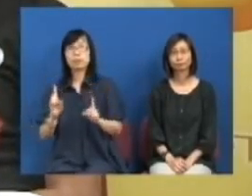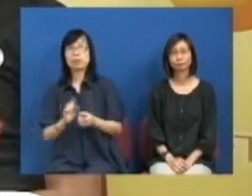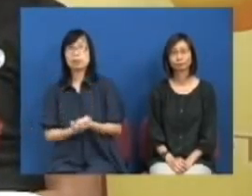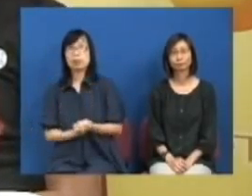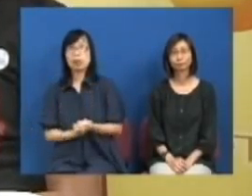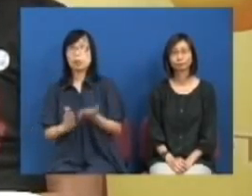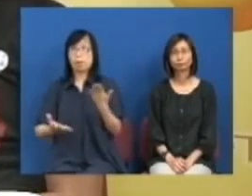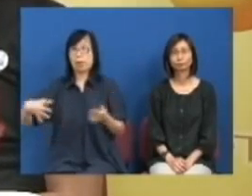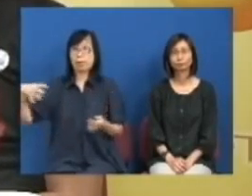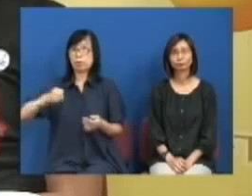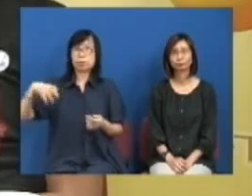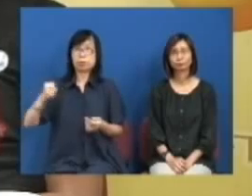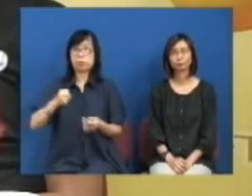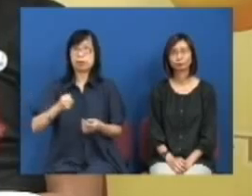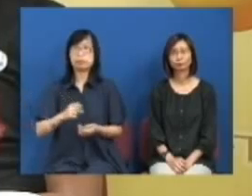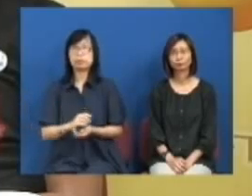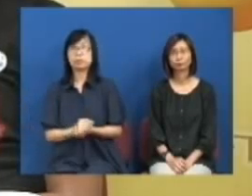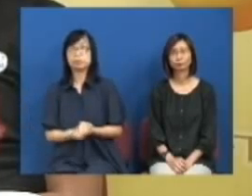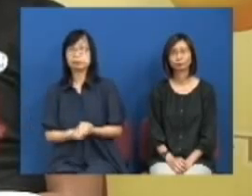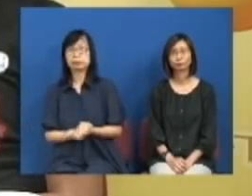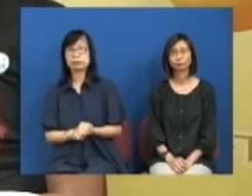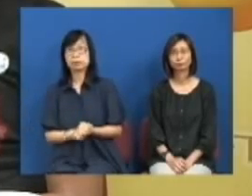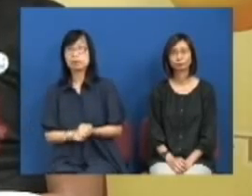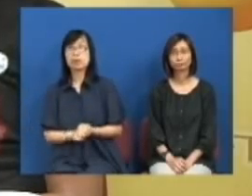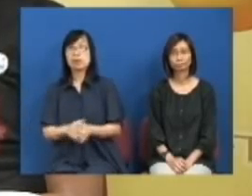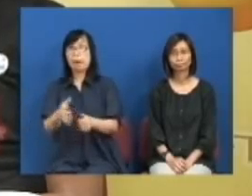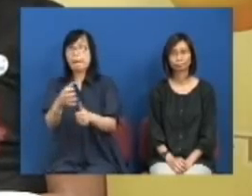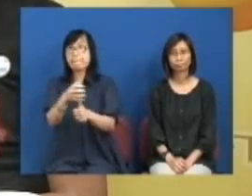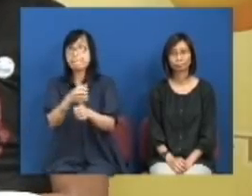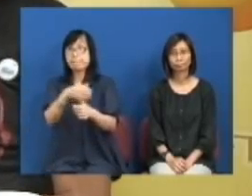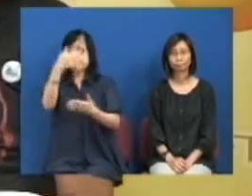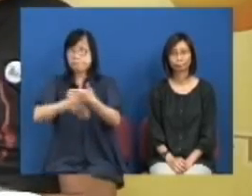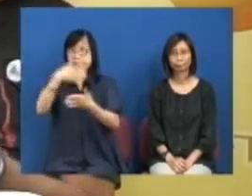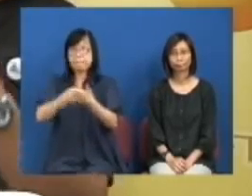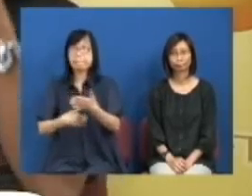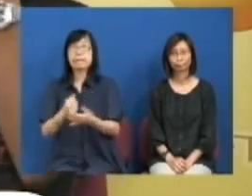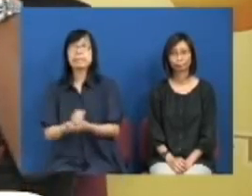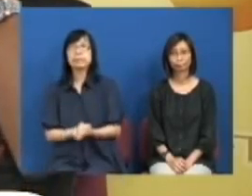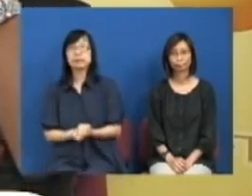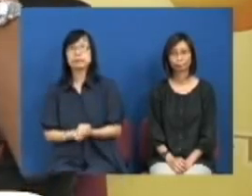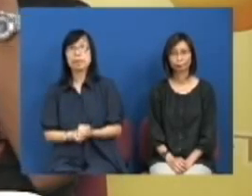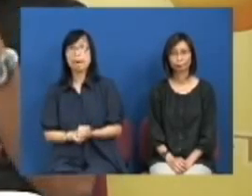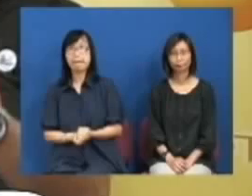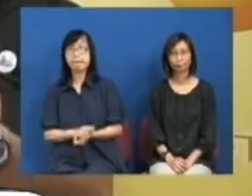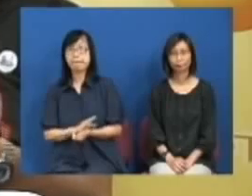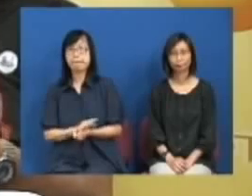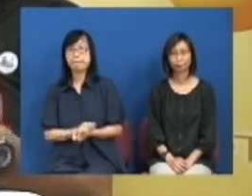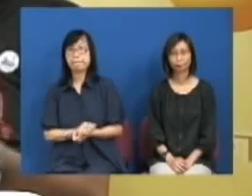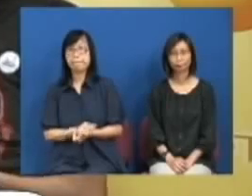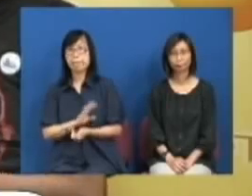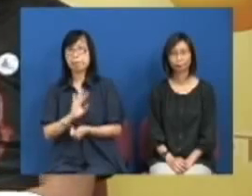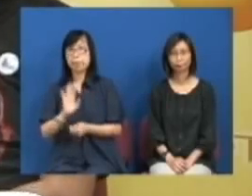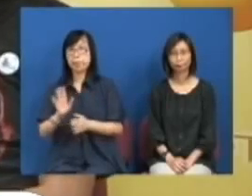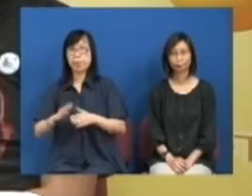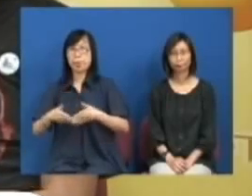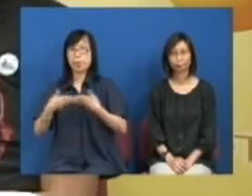和權利就會受到一個剝奪，就是譬如港法裏面不讓你用言